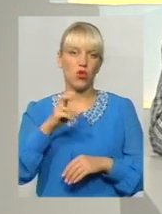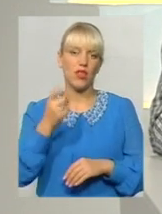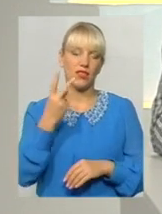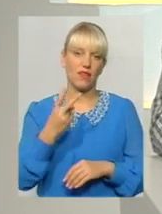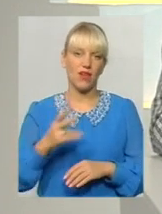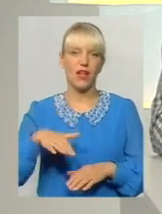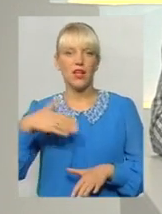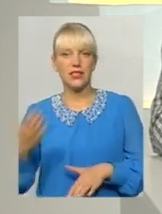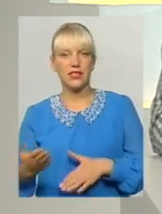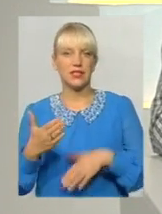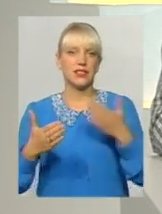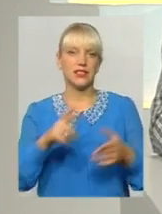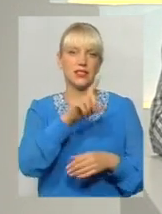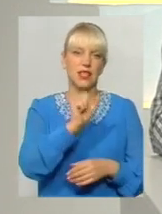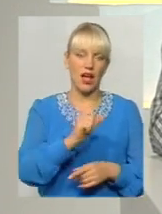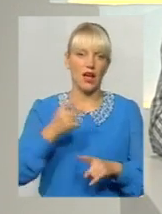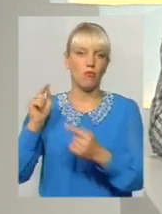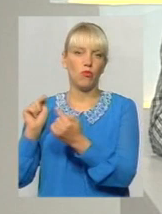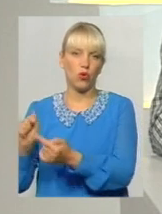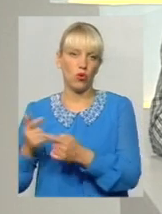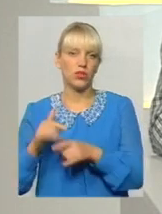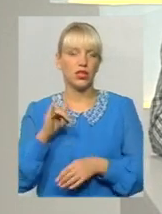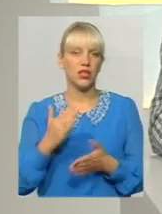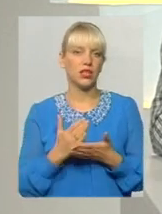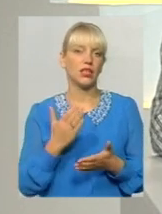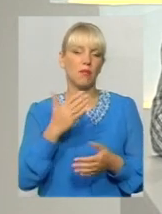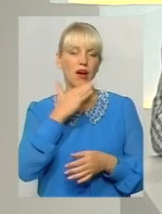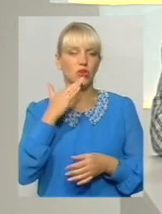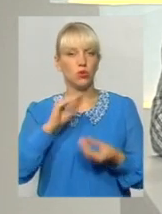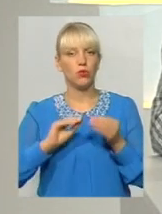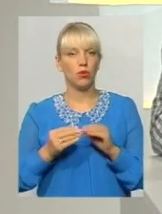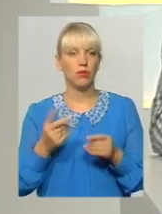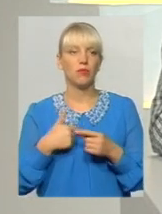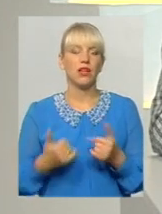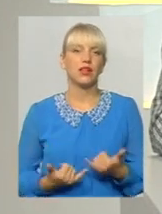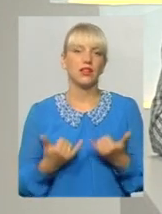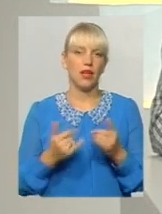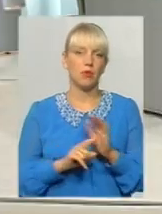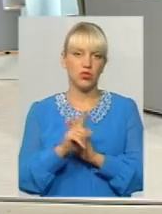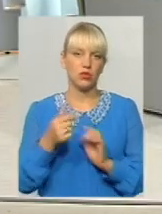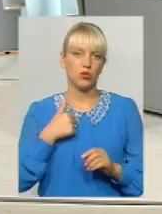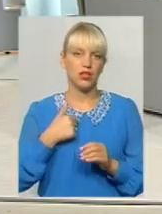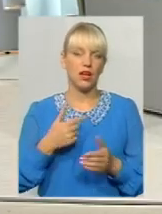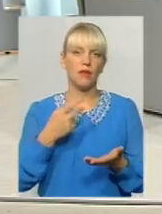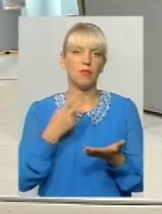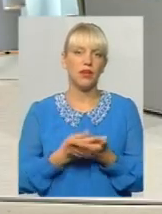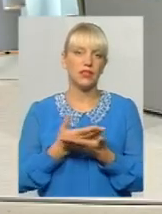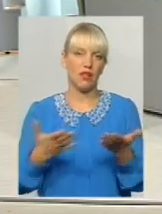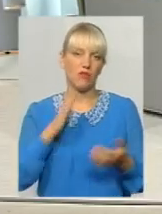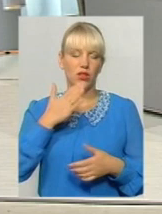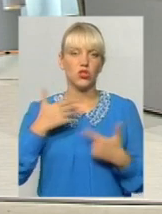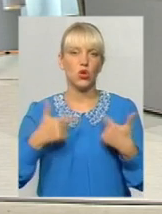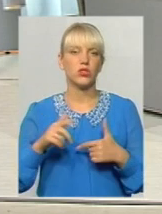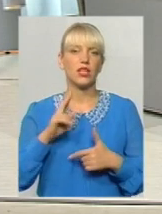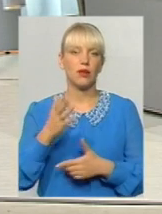за, інші проти. Є чимало питань, є чимало проблем. Ну, для початку я представлю наших гостей у студії, з якими ми сьогодні будемо